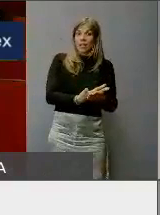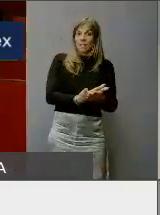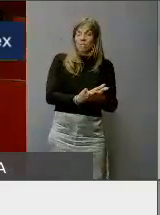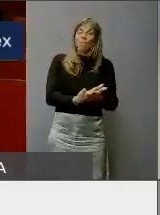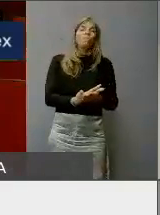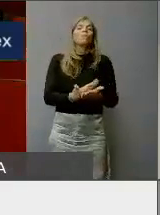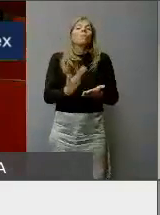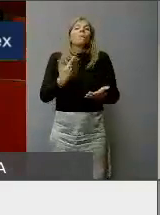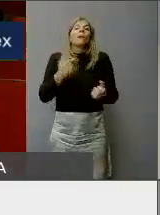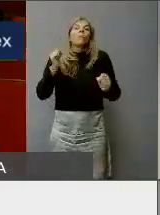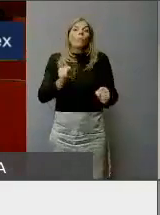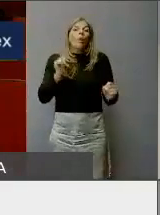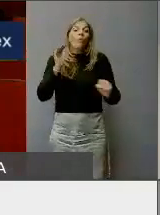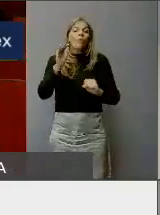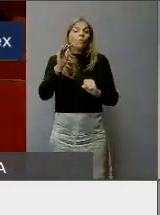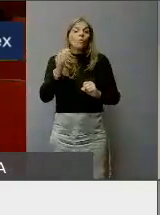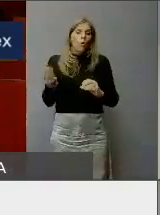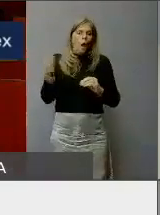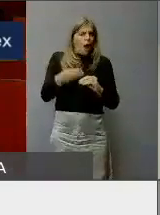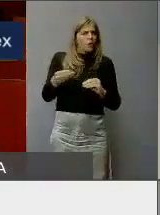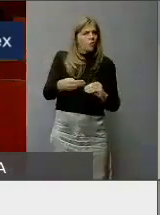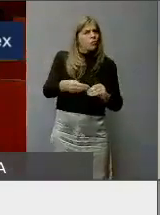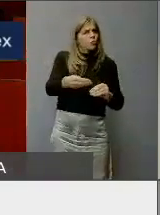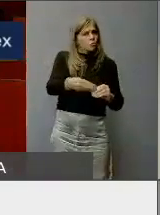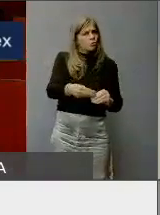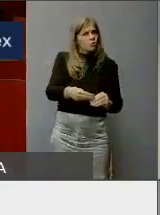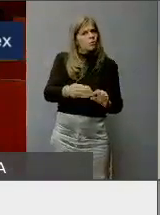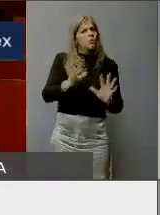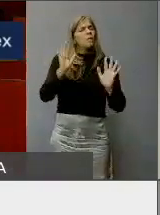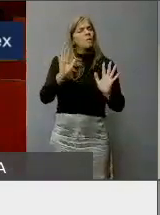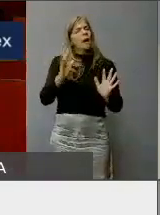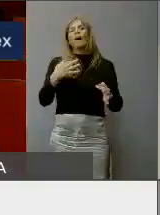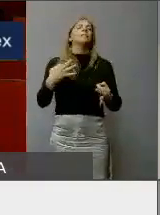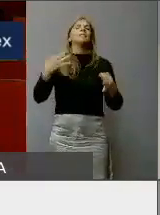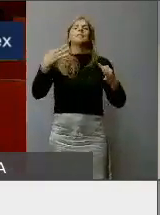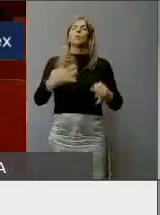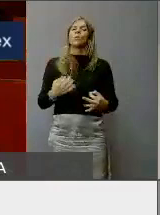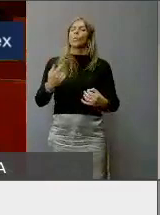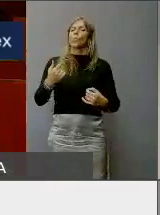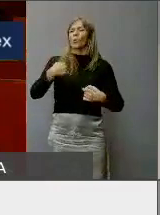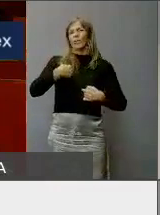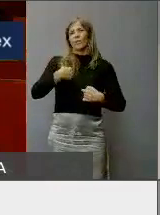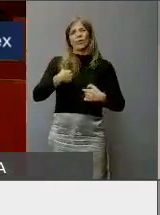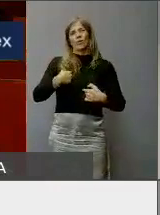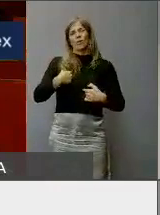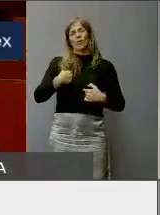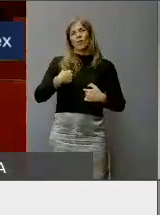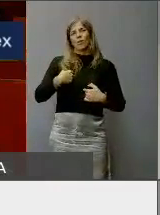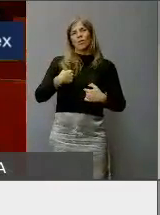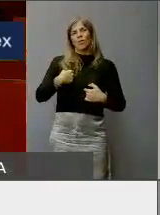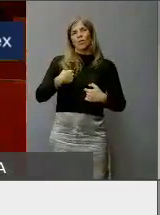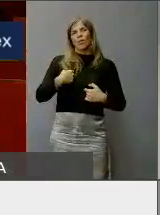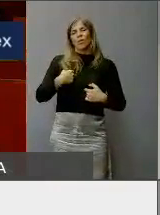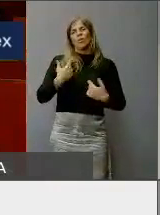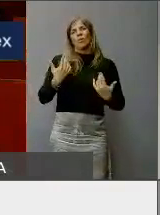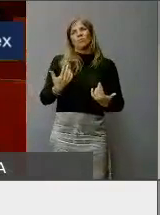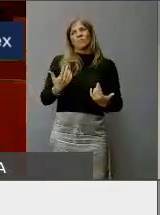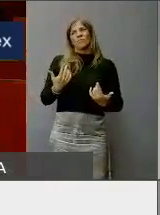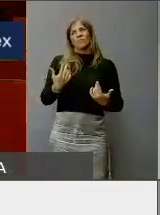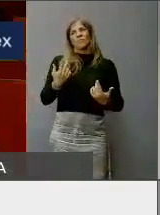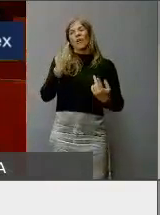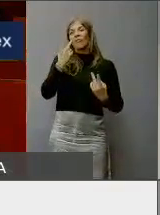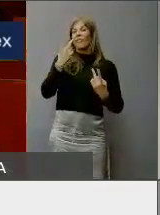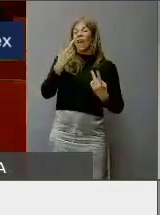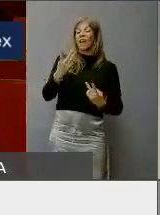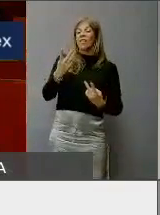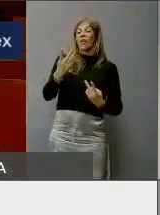anche di più e ci riusciremo ma certamente non accetto che venga si si affermi che la